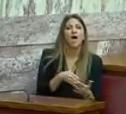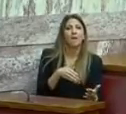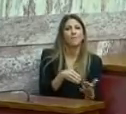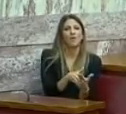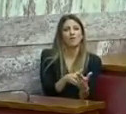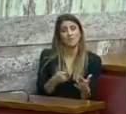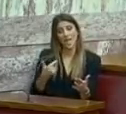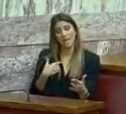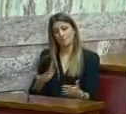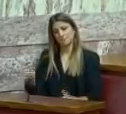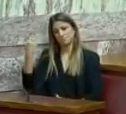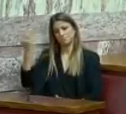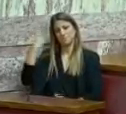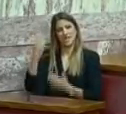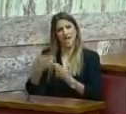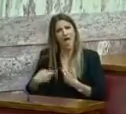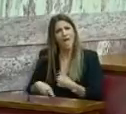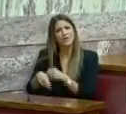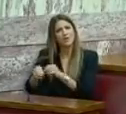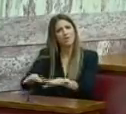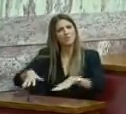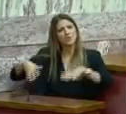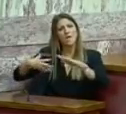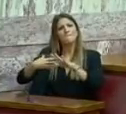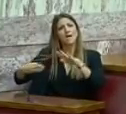Βουλής. Στο βατοπέδι